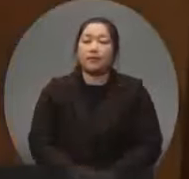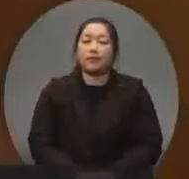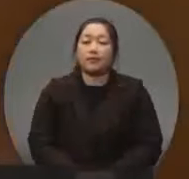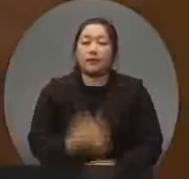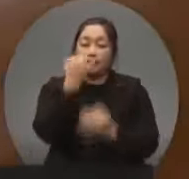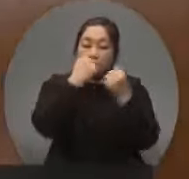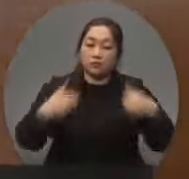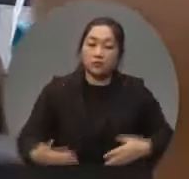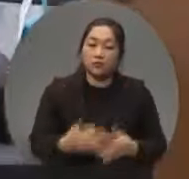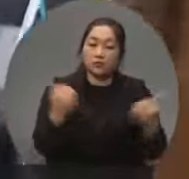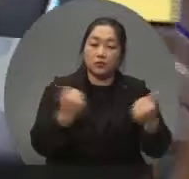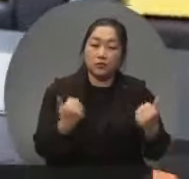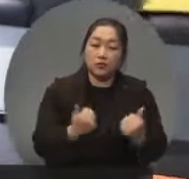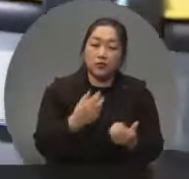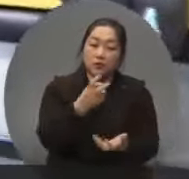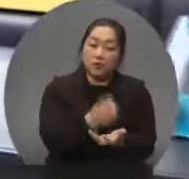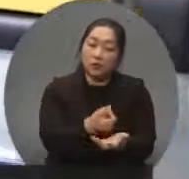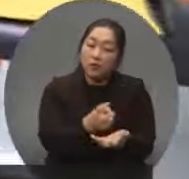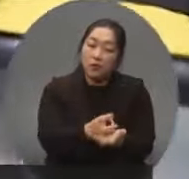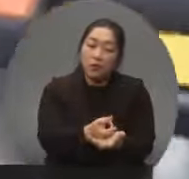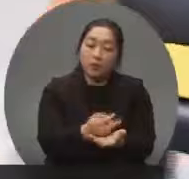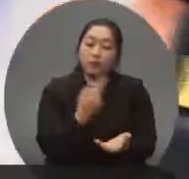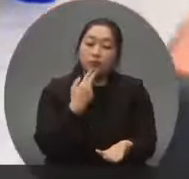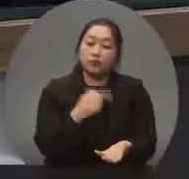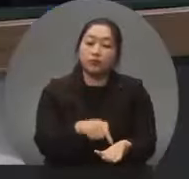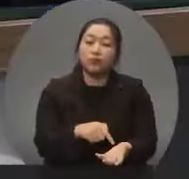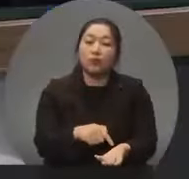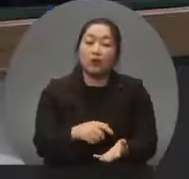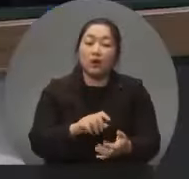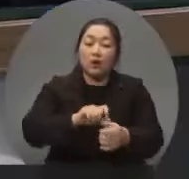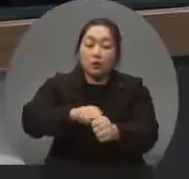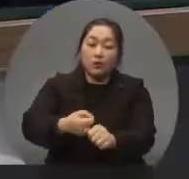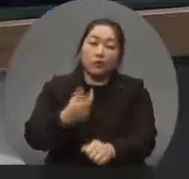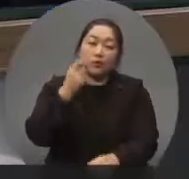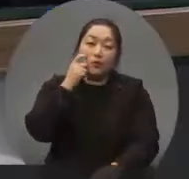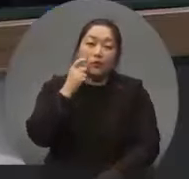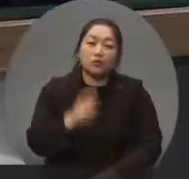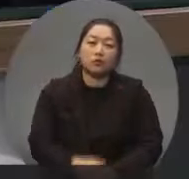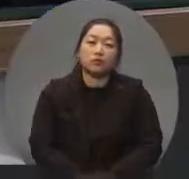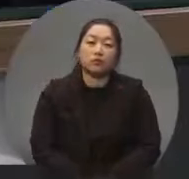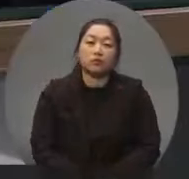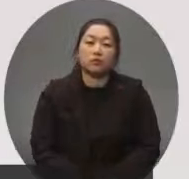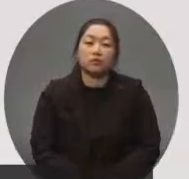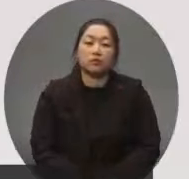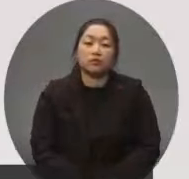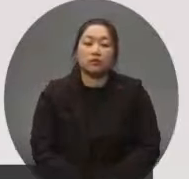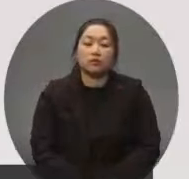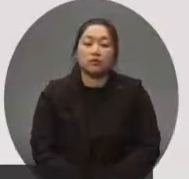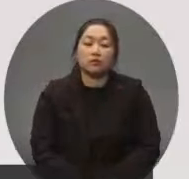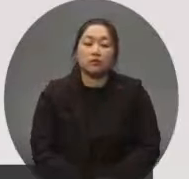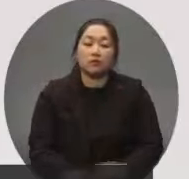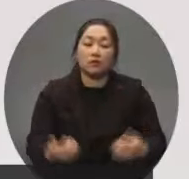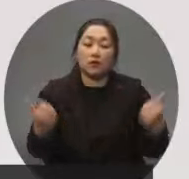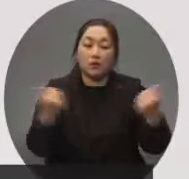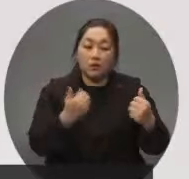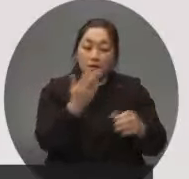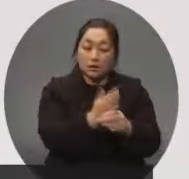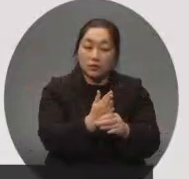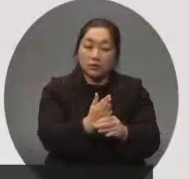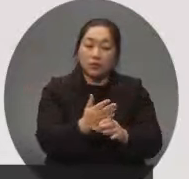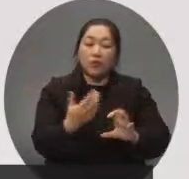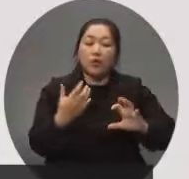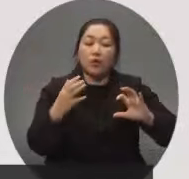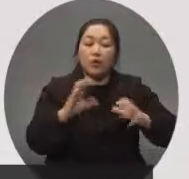도의회도 적용할 조례나 강령이 없다며 문제삼지 않기로 했습니다 회기 중에는 공무 국계